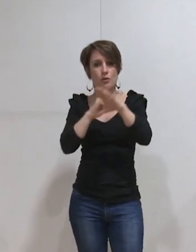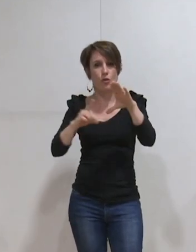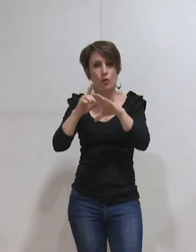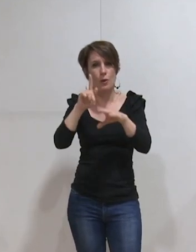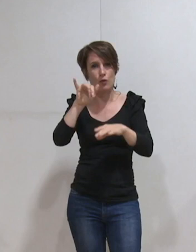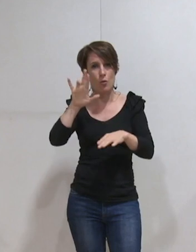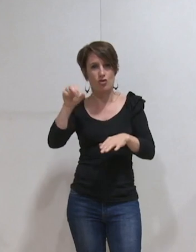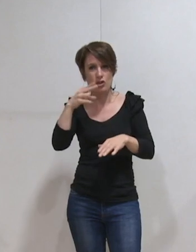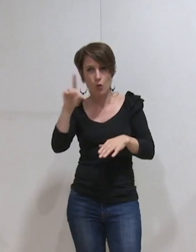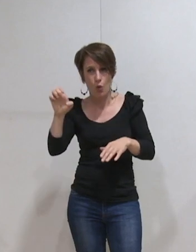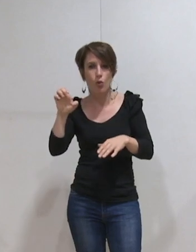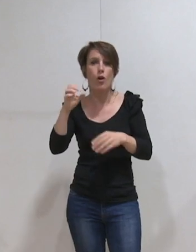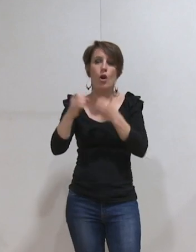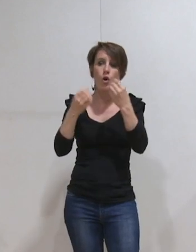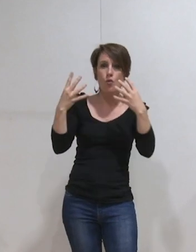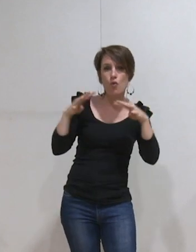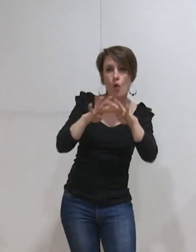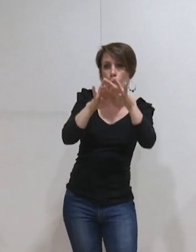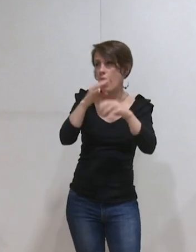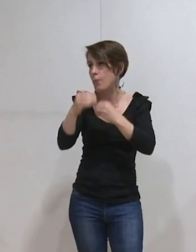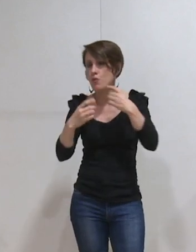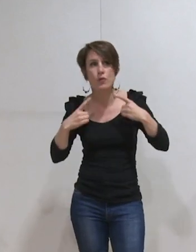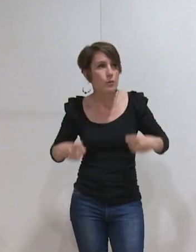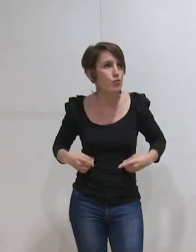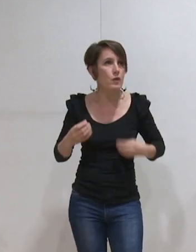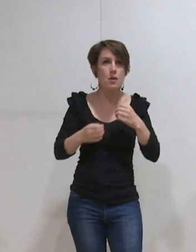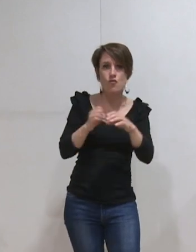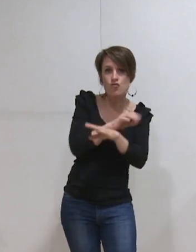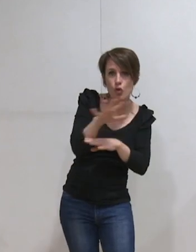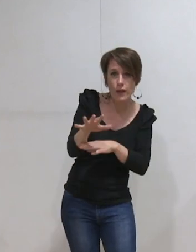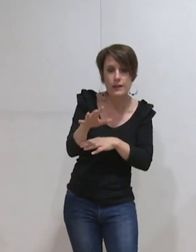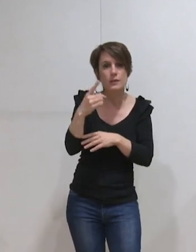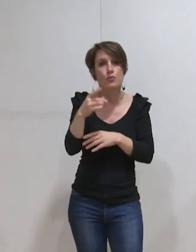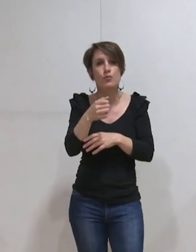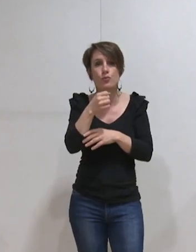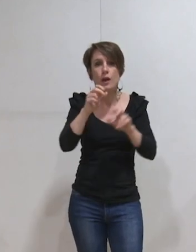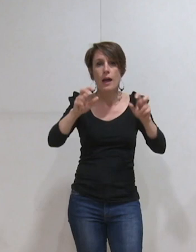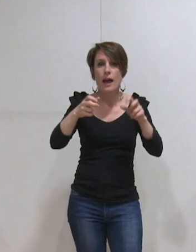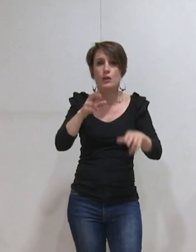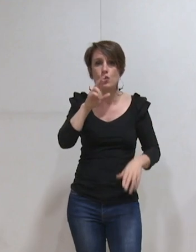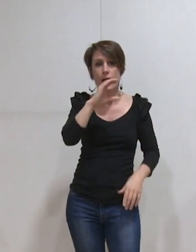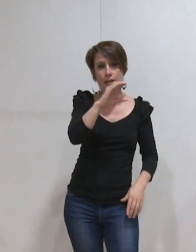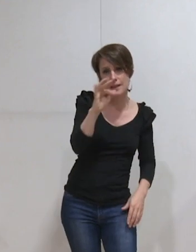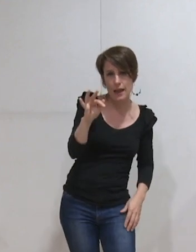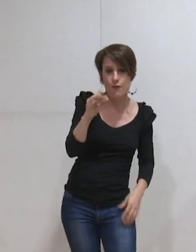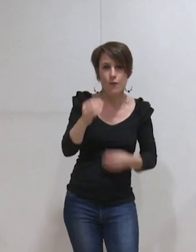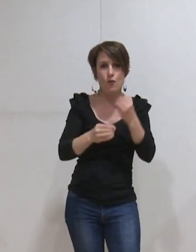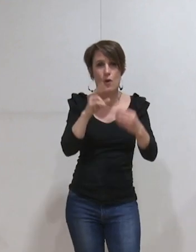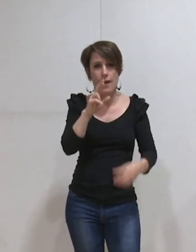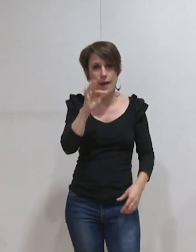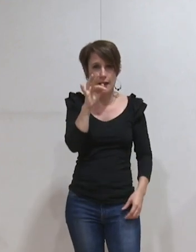région ronalpe député journaliste de RCF RFI voilà